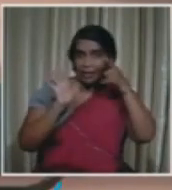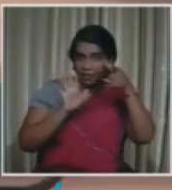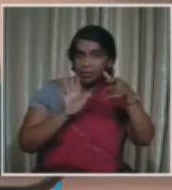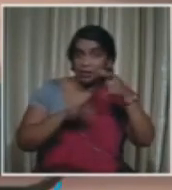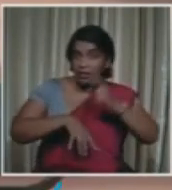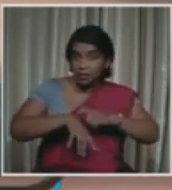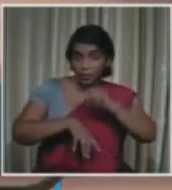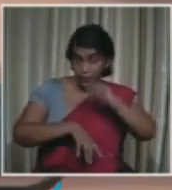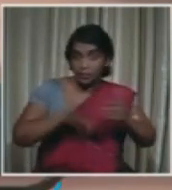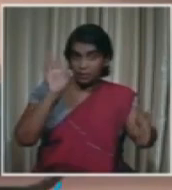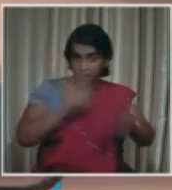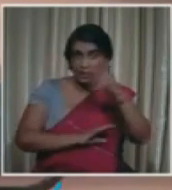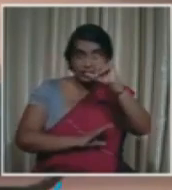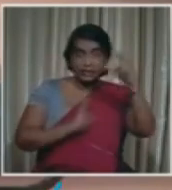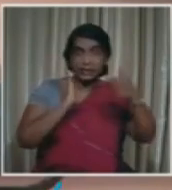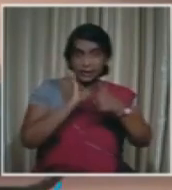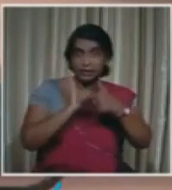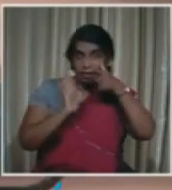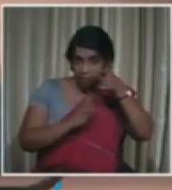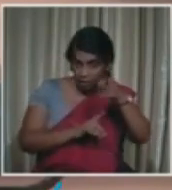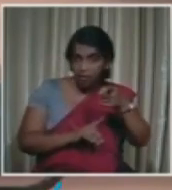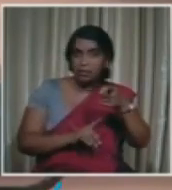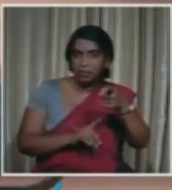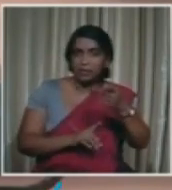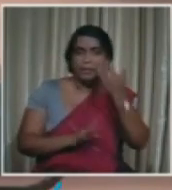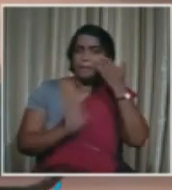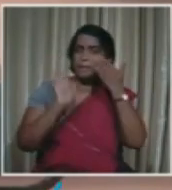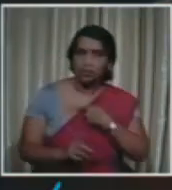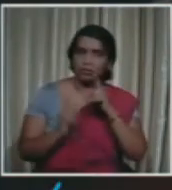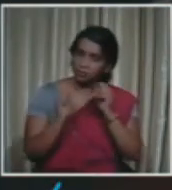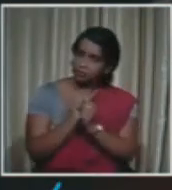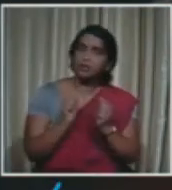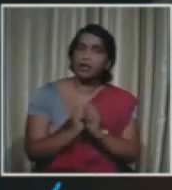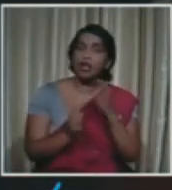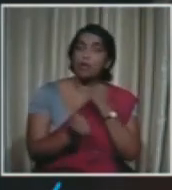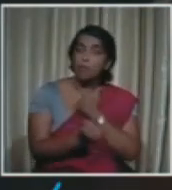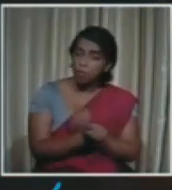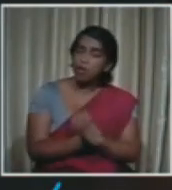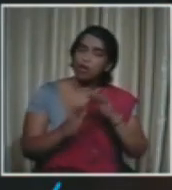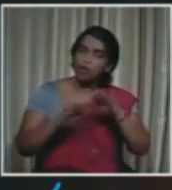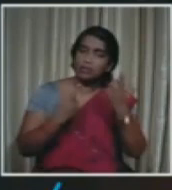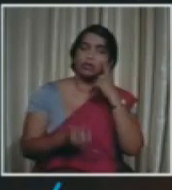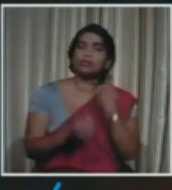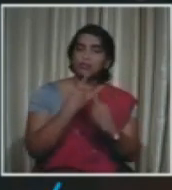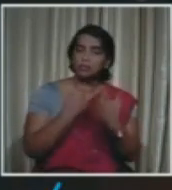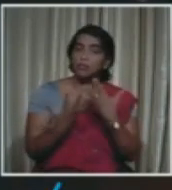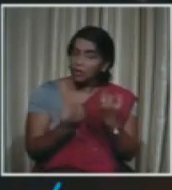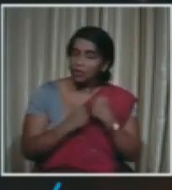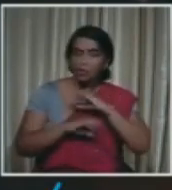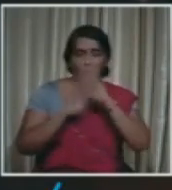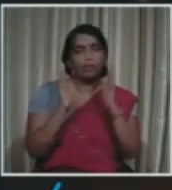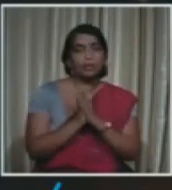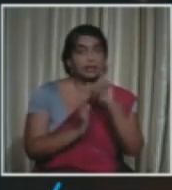ඔය වෙලාවට පිටත් වුණා කියලා CCTV කැමරා දර්ශන තියෙනව නම් කරුණාකරලා ඒක මාධ්‍යයට නිකුත් කරන්න. පොලිසියෙන් පවත්වන ඕනම පරීක්ෂණයේදී අවශ්‍ය ඒ